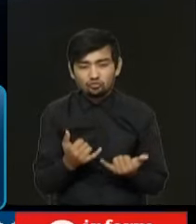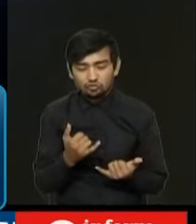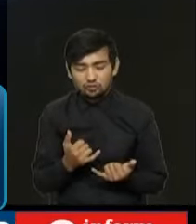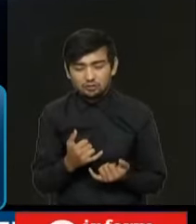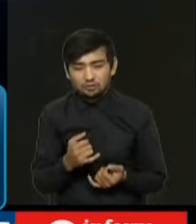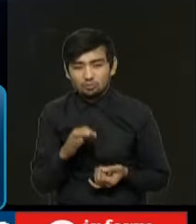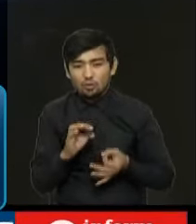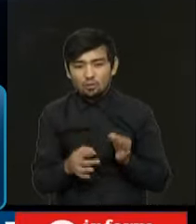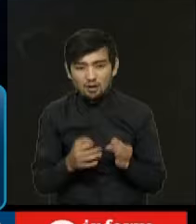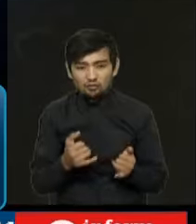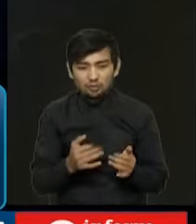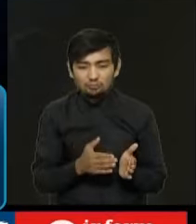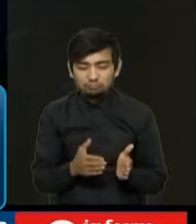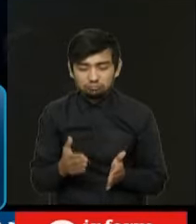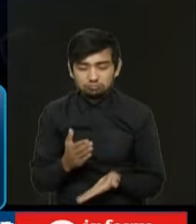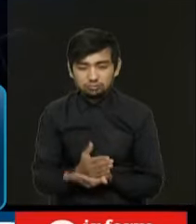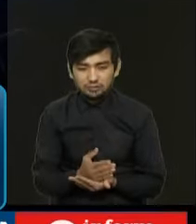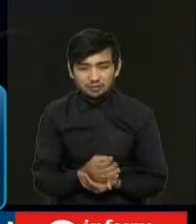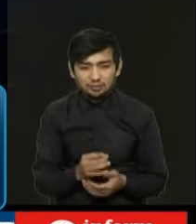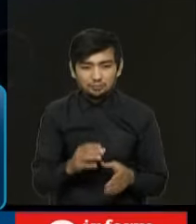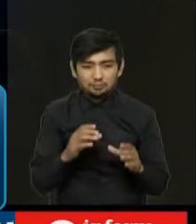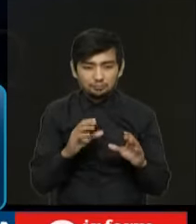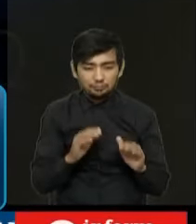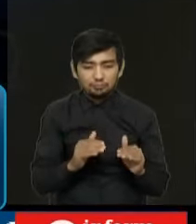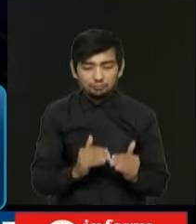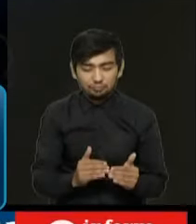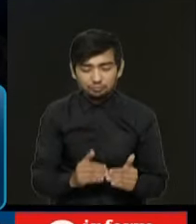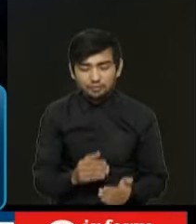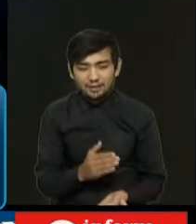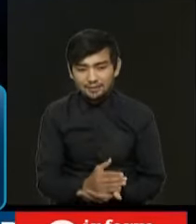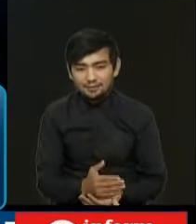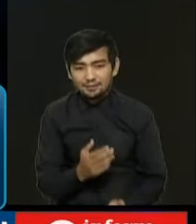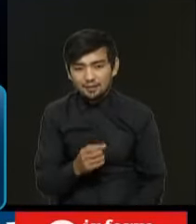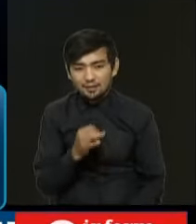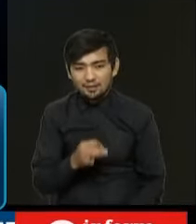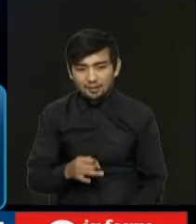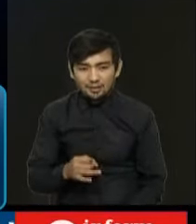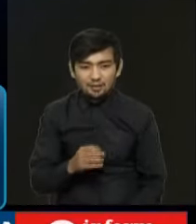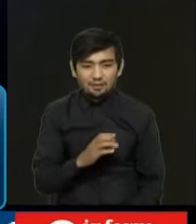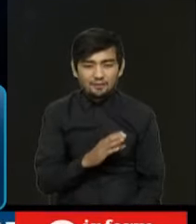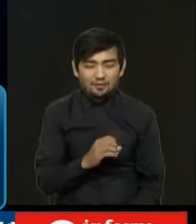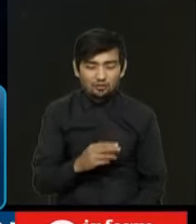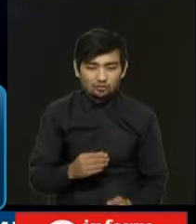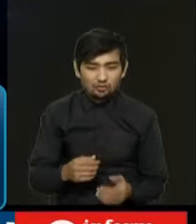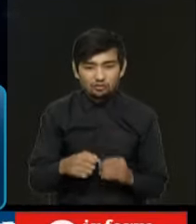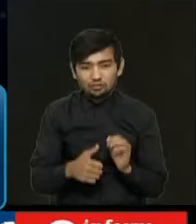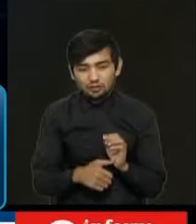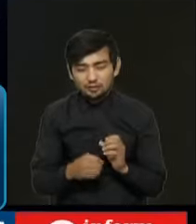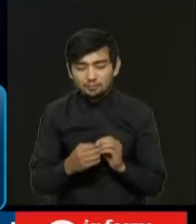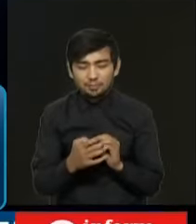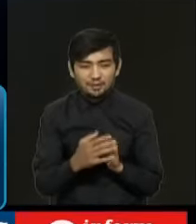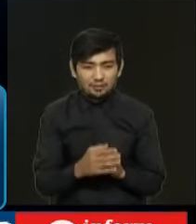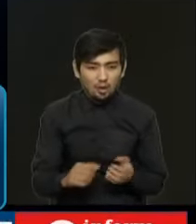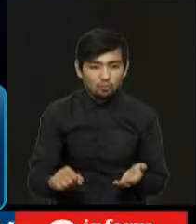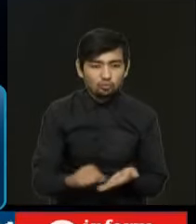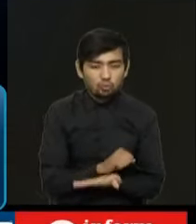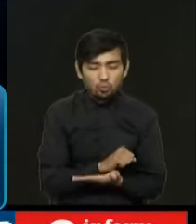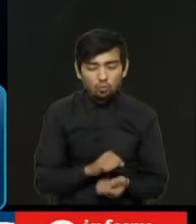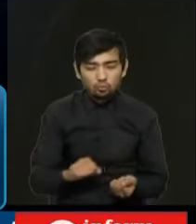более-менее ситуация стабилизируется, сейчас уже ниже падает, но еще все равно убирают с влажностью там 16-15, прям сухого зерна